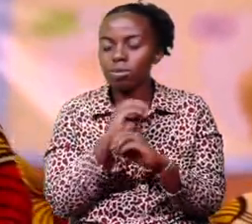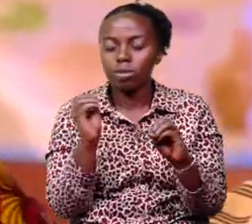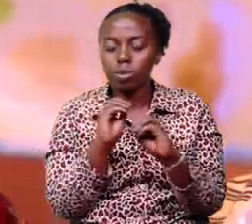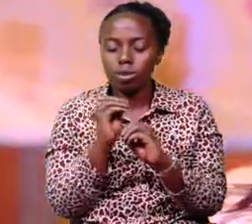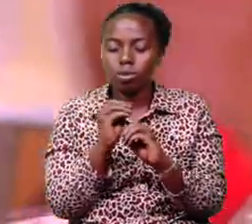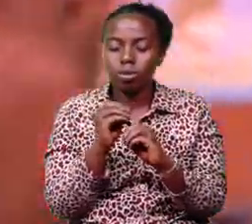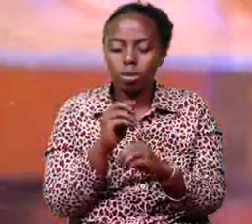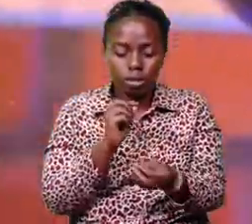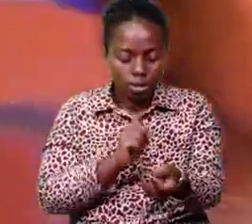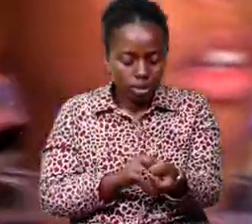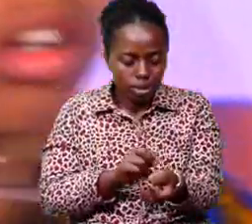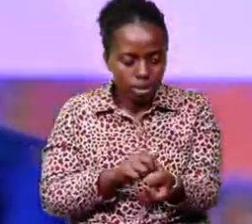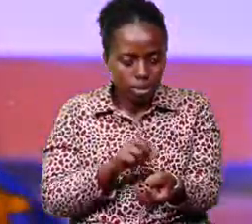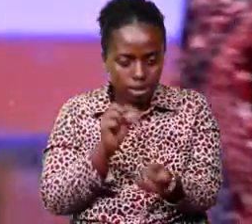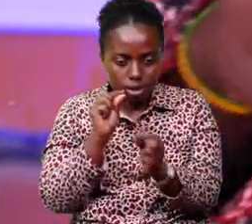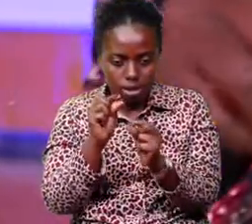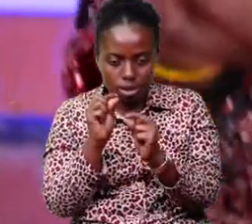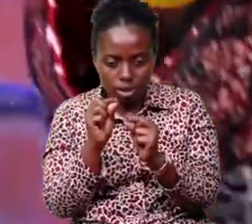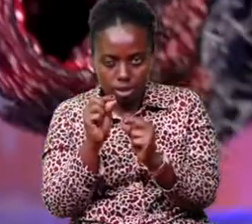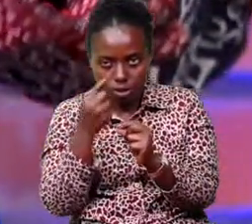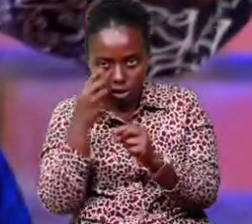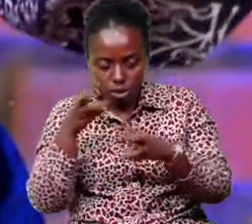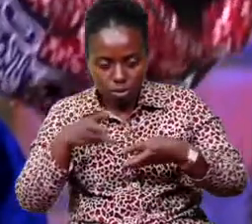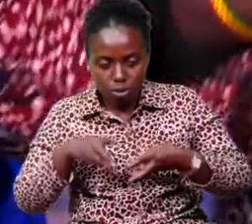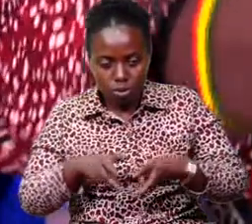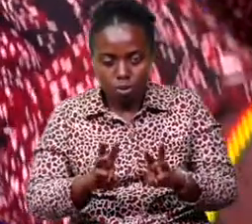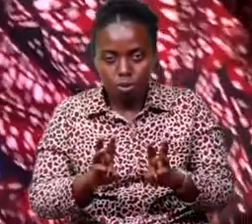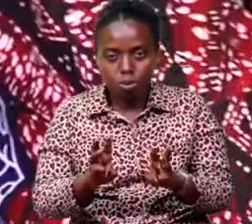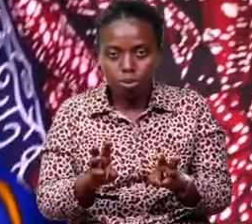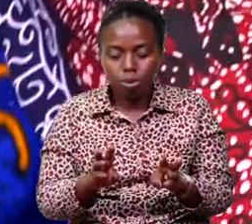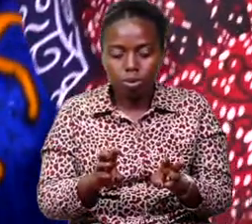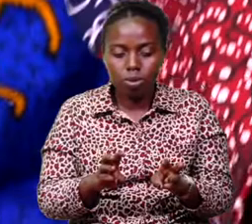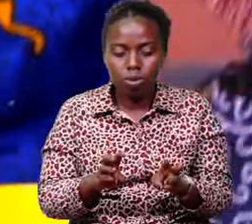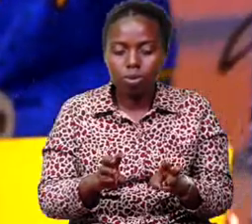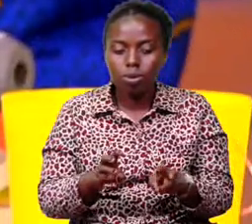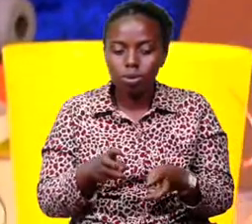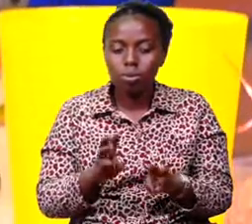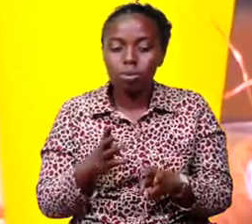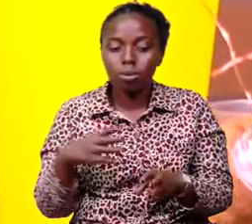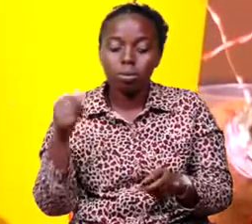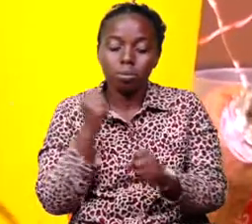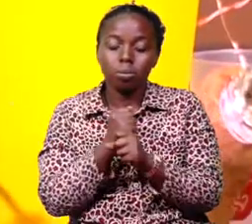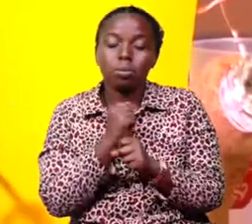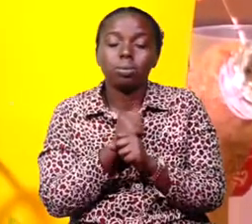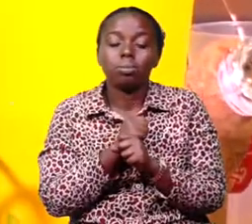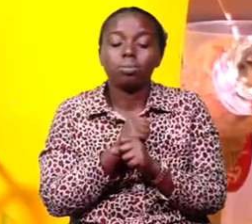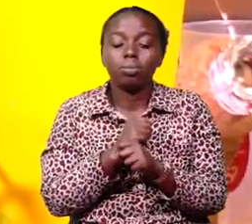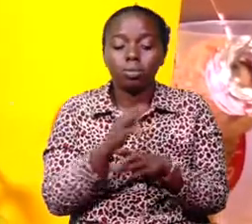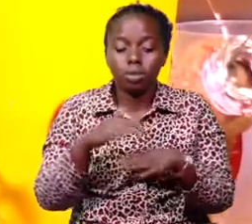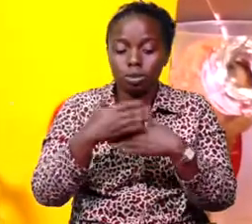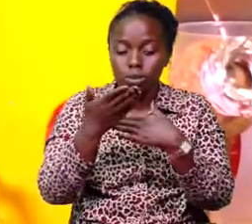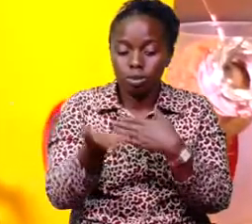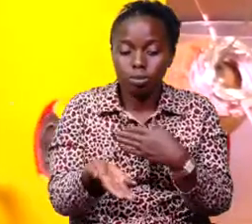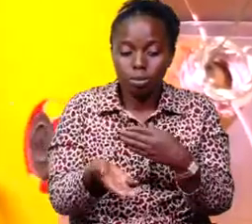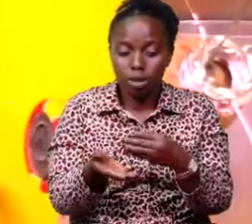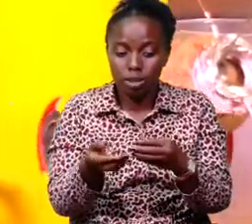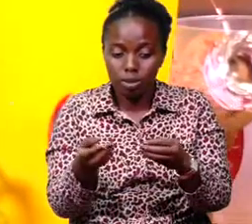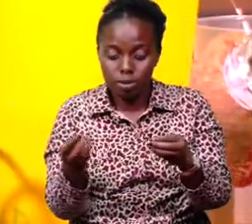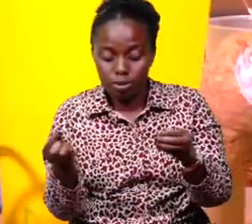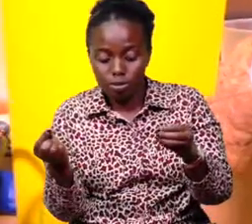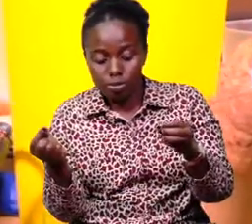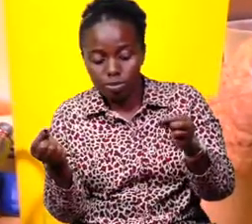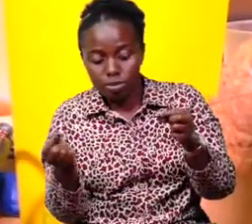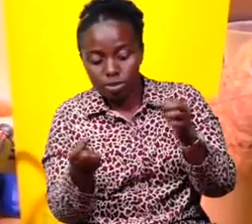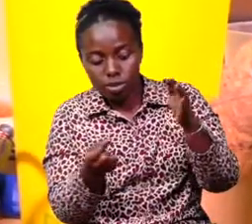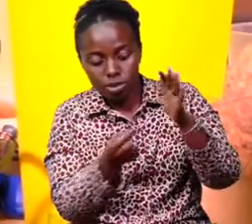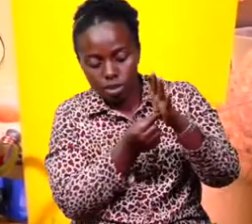Agatsinga n'agasaka. Yego. Kureba uburyo ki ibi birayi bigiye kutwakiriza kano gasaka kacu. Hanyuma